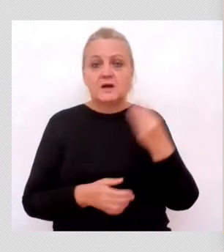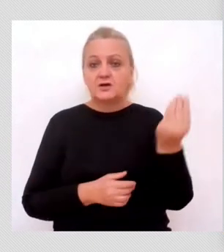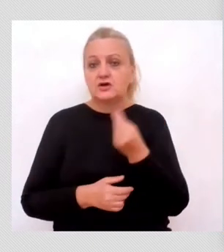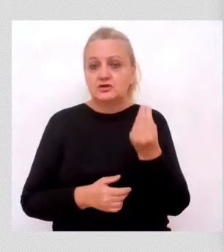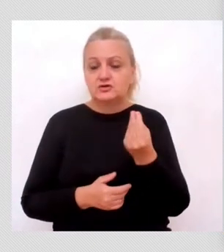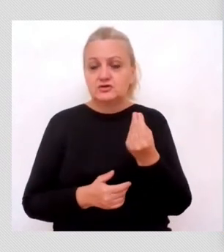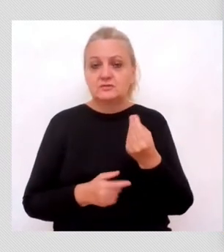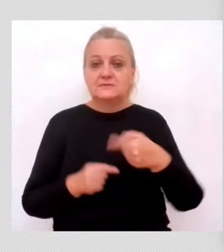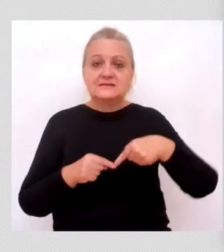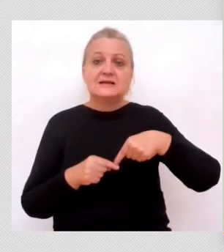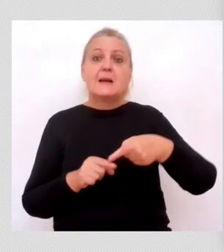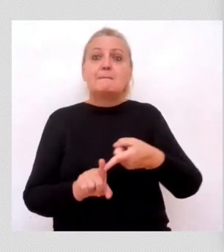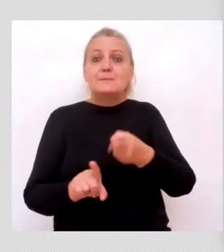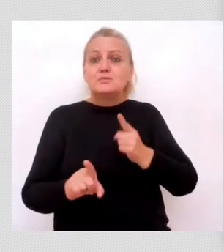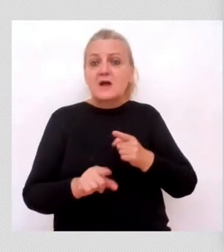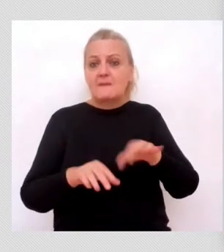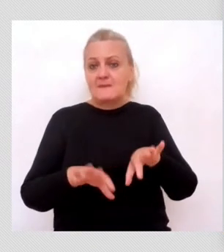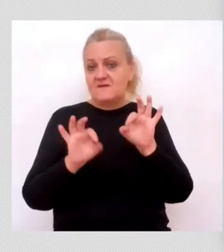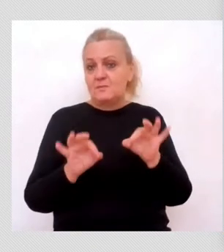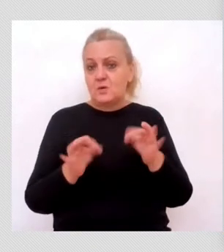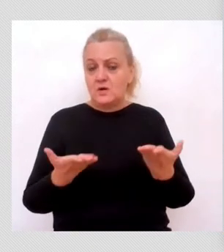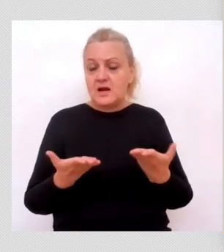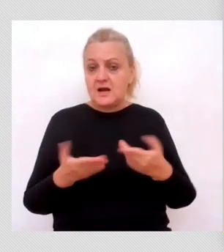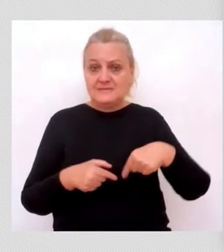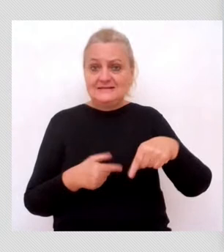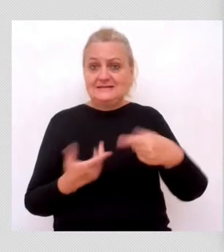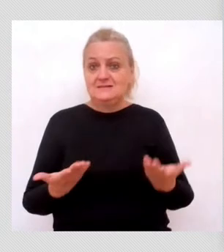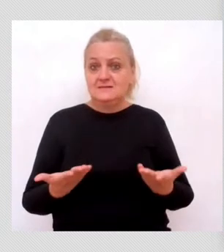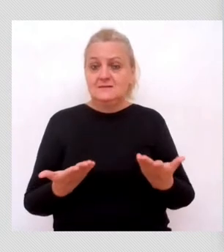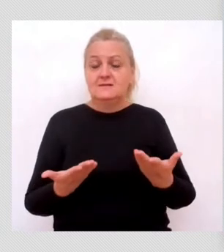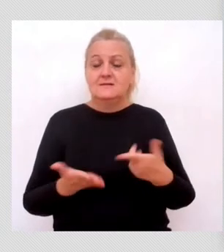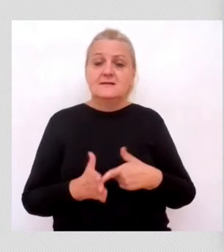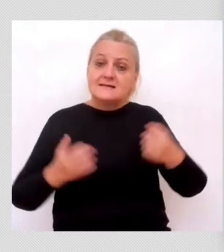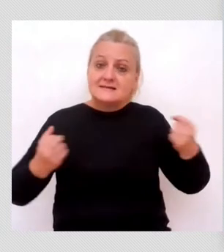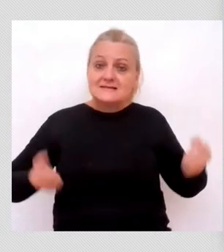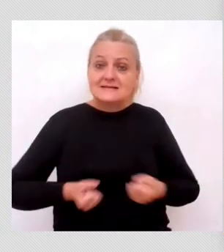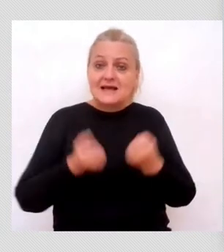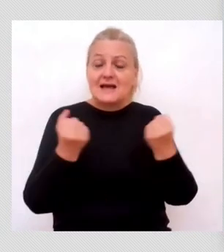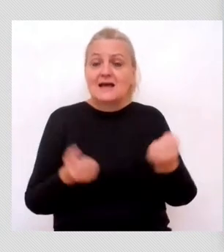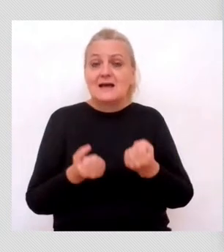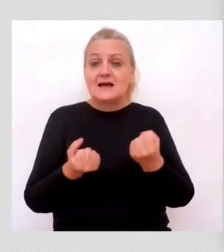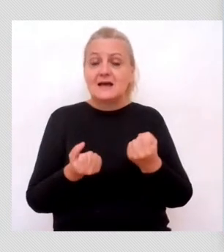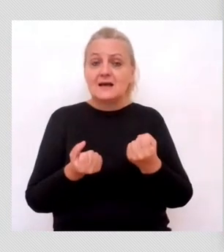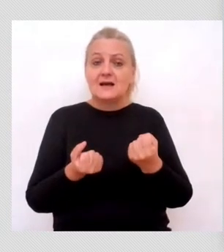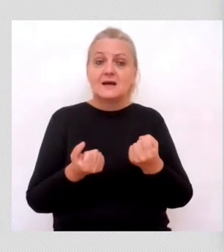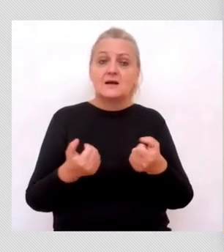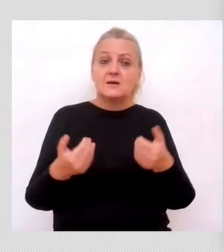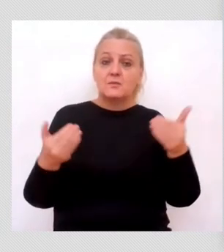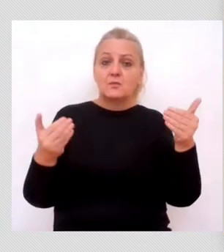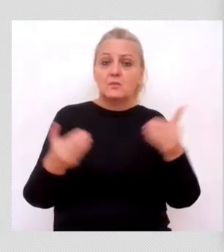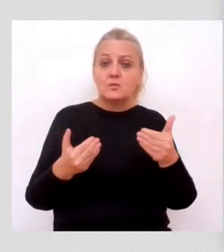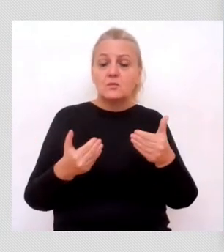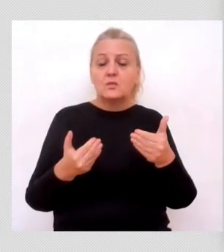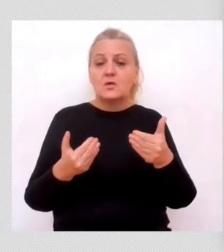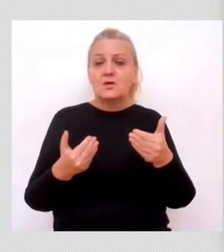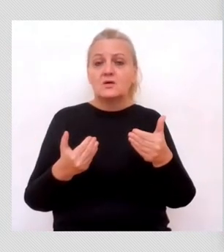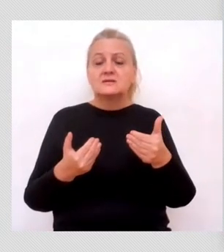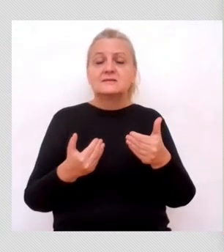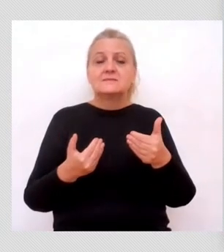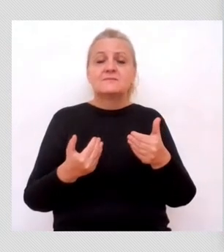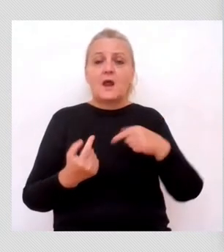przed najbliższymi wyborami, aby starać się, no przynajmniej może nie tyle zatrzymać to błędne koło,